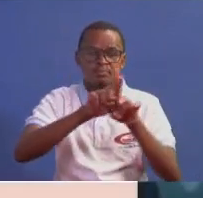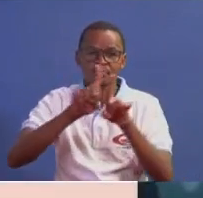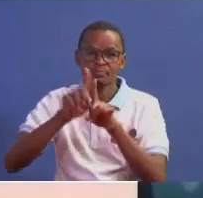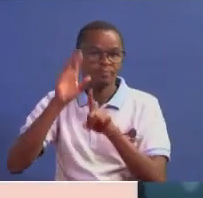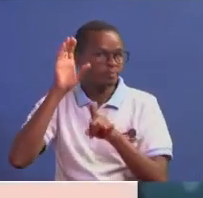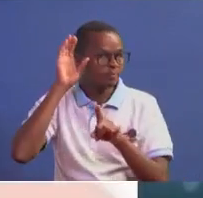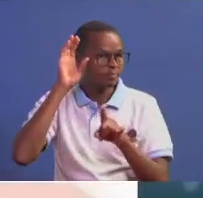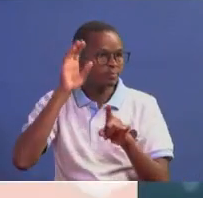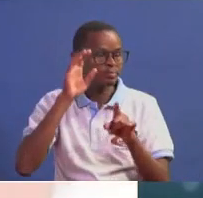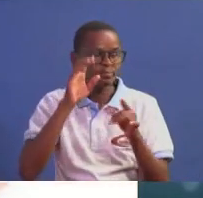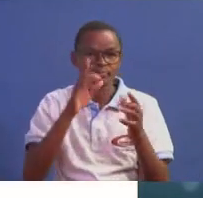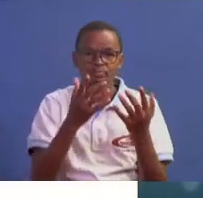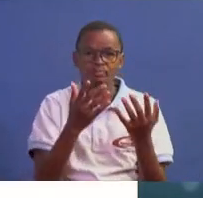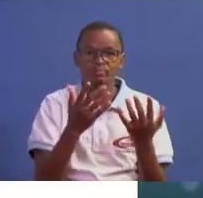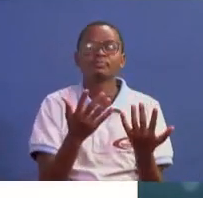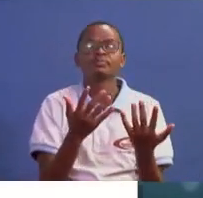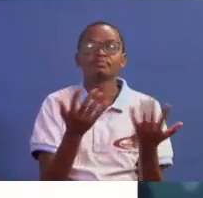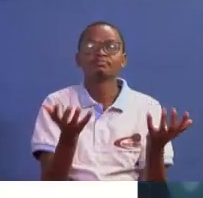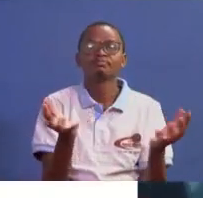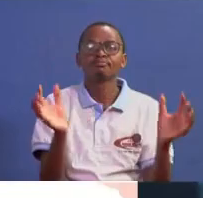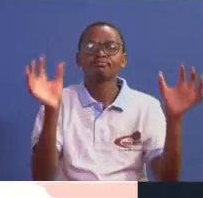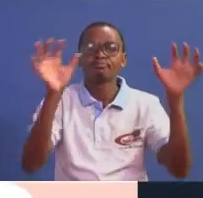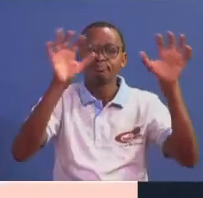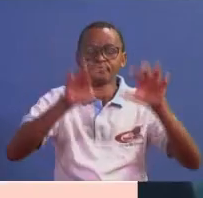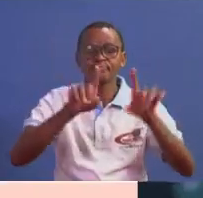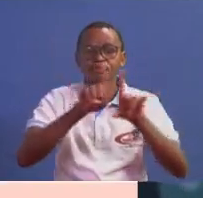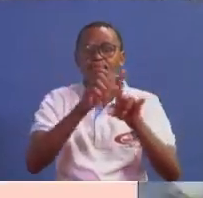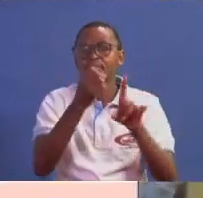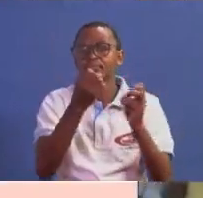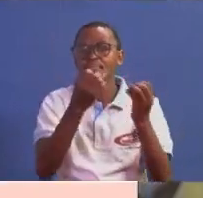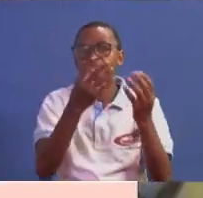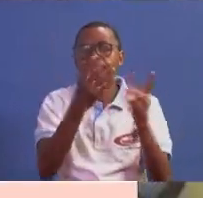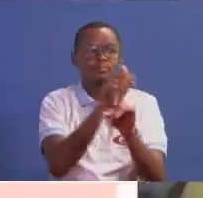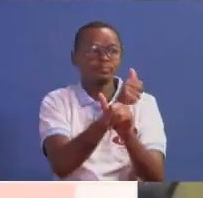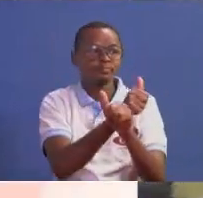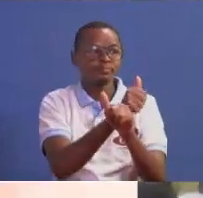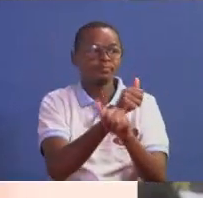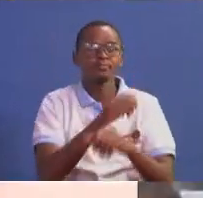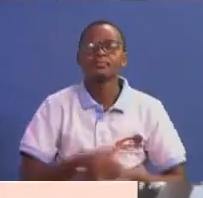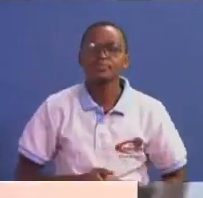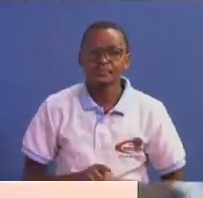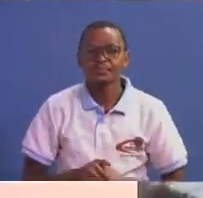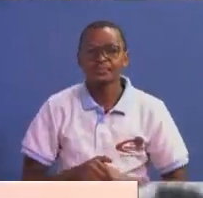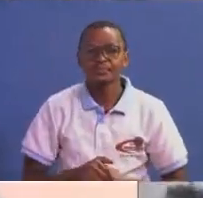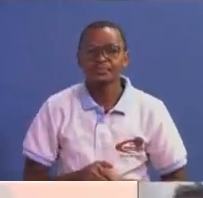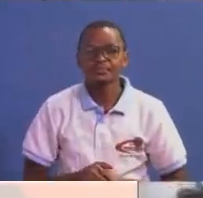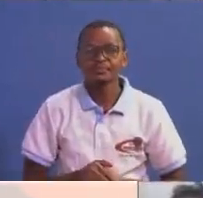pia na mafuriko mengine na majanga mengine.